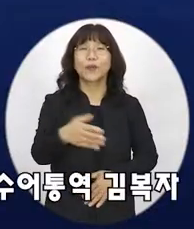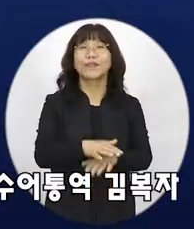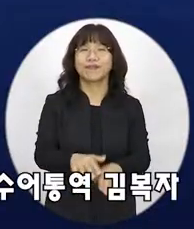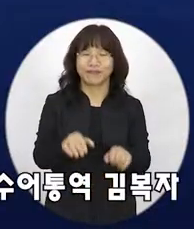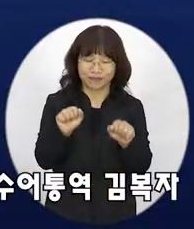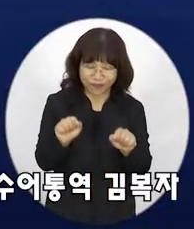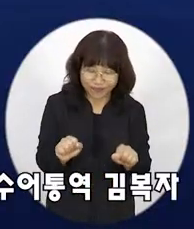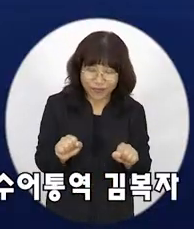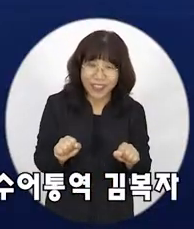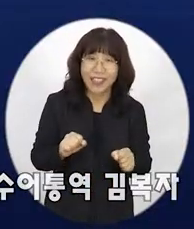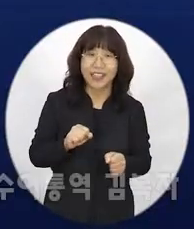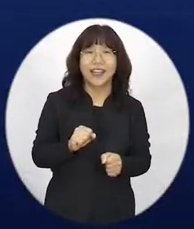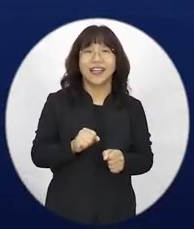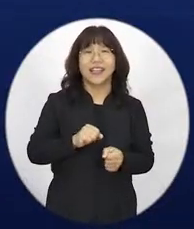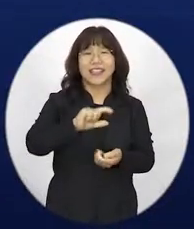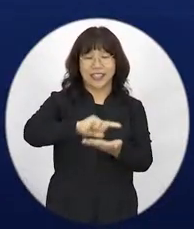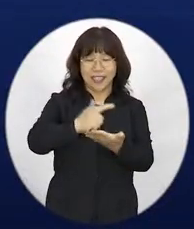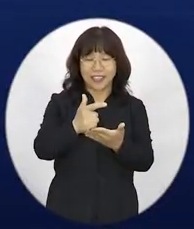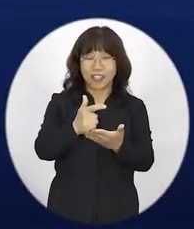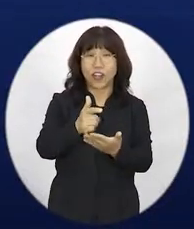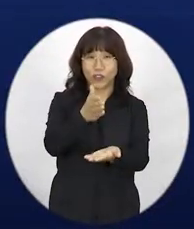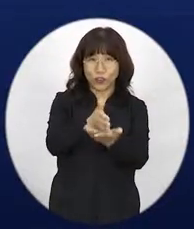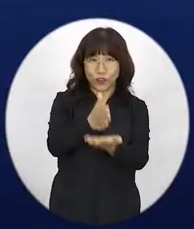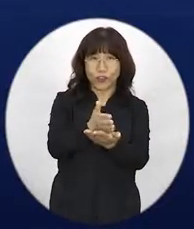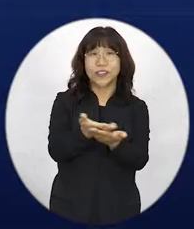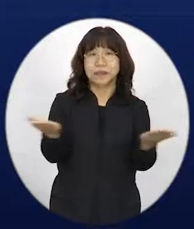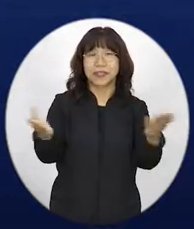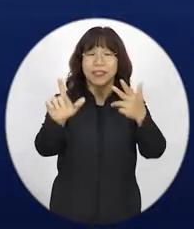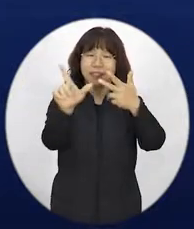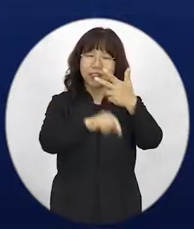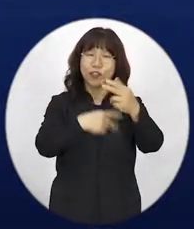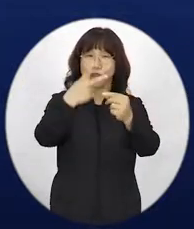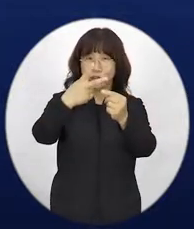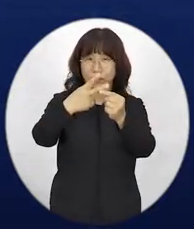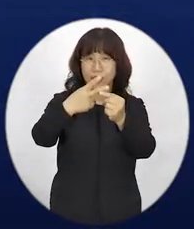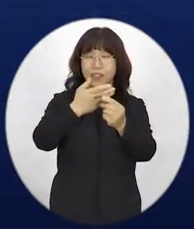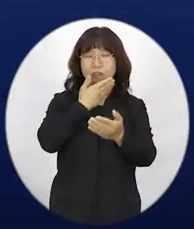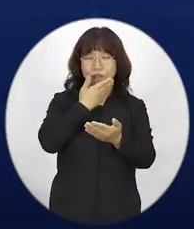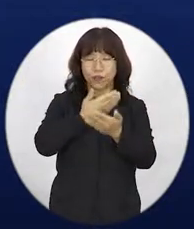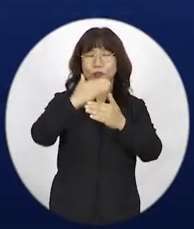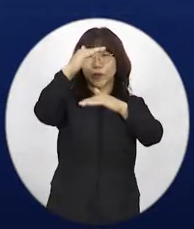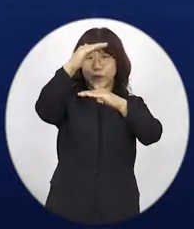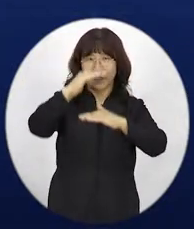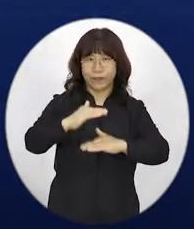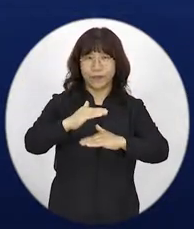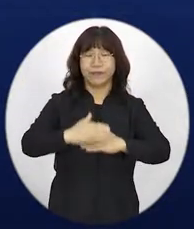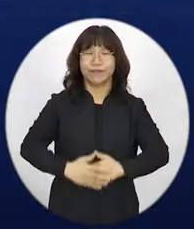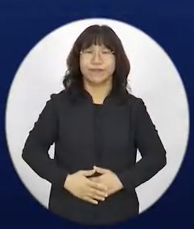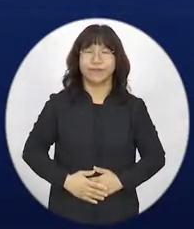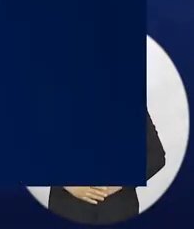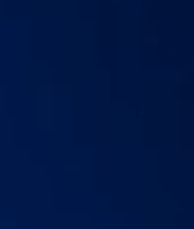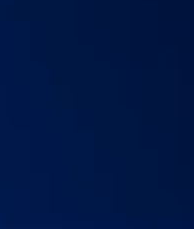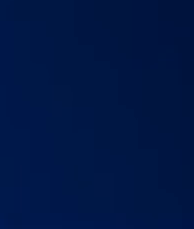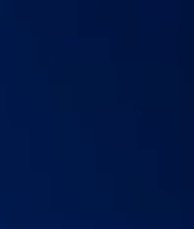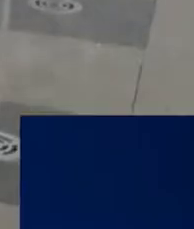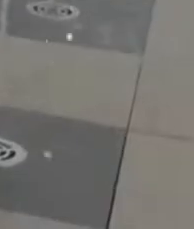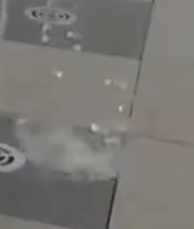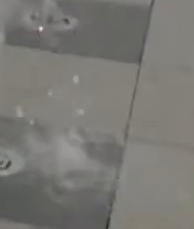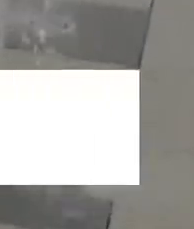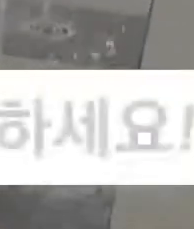구민 여러분 안녕하십니까? 아이강사TV 김민주입니다. 7월 둘째 주 주간 주요 소식입니다.